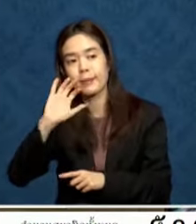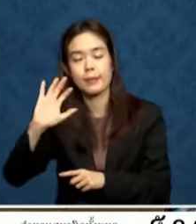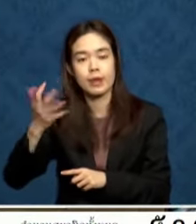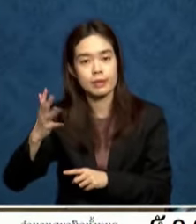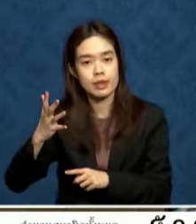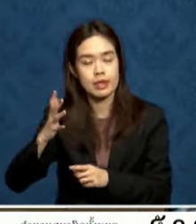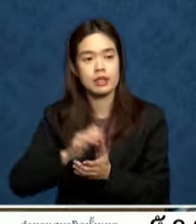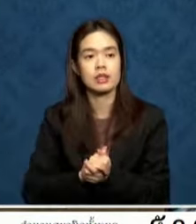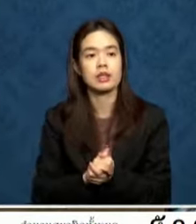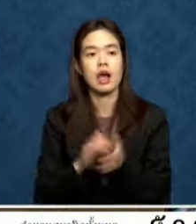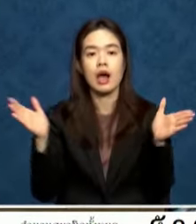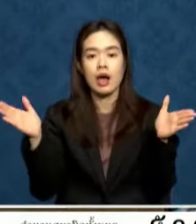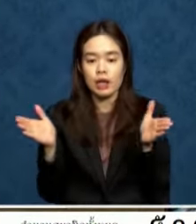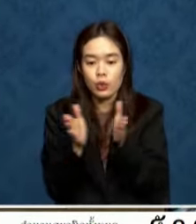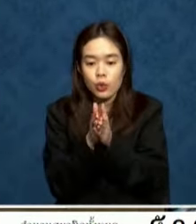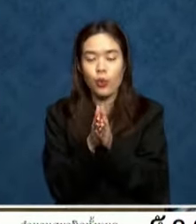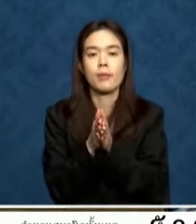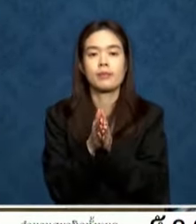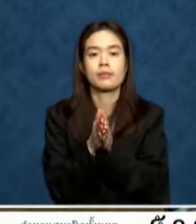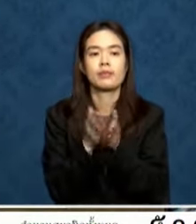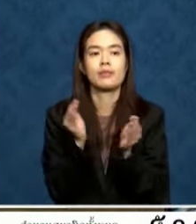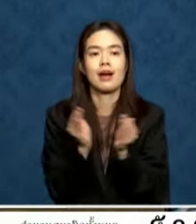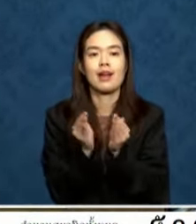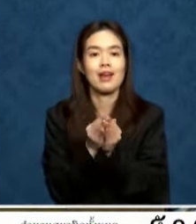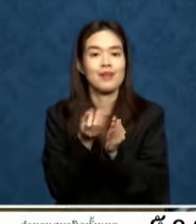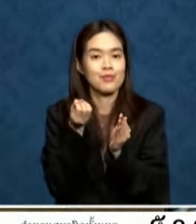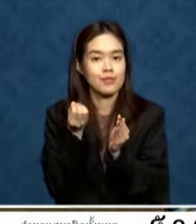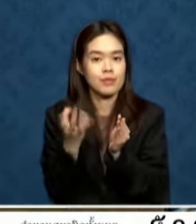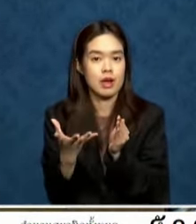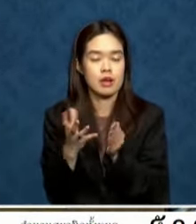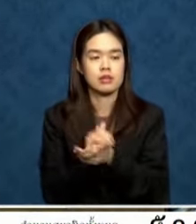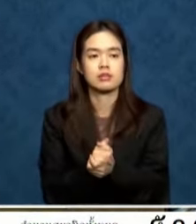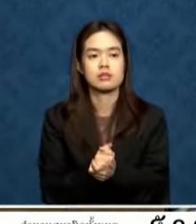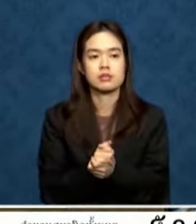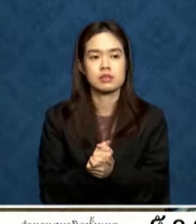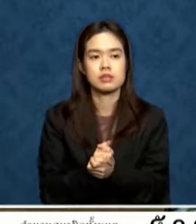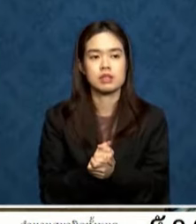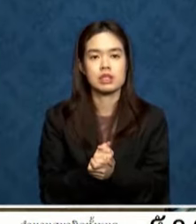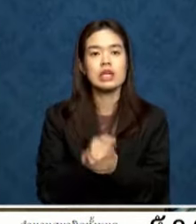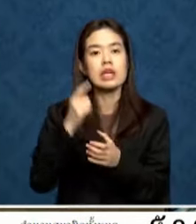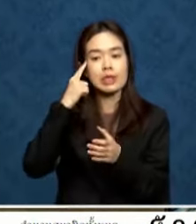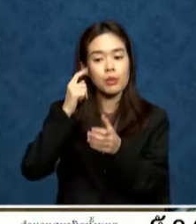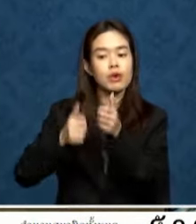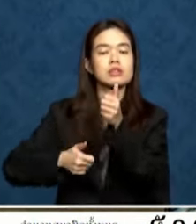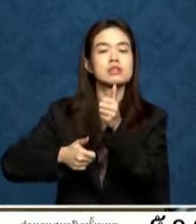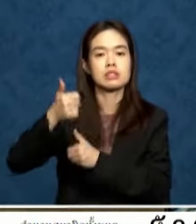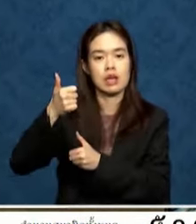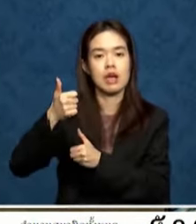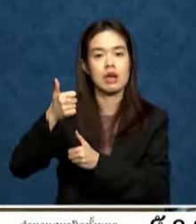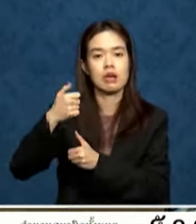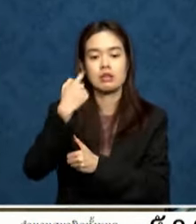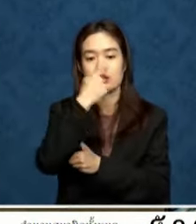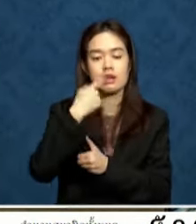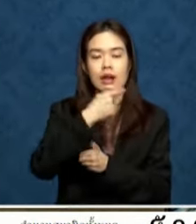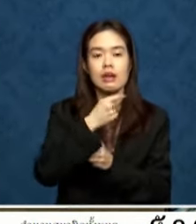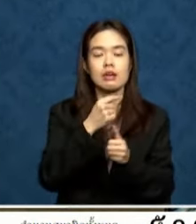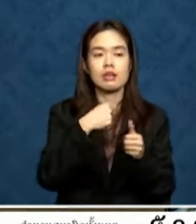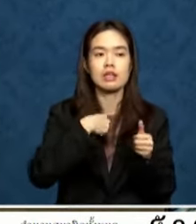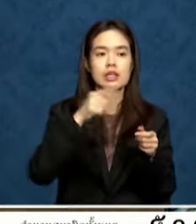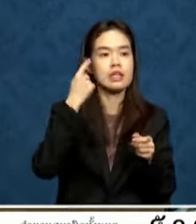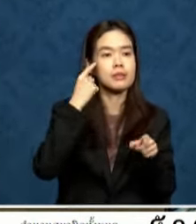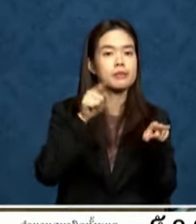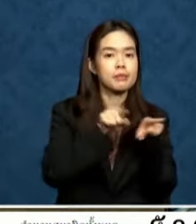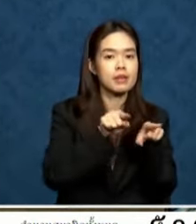จะกลายเป็นเสียงข้างมากไปได้แล้วก็สามารถชนะผู้ที่มาลงคะแนนเห็น